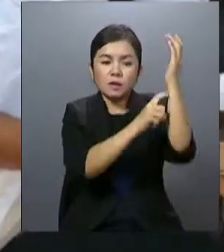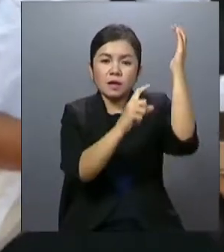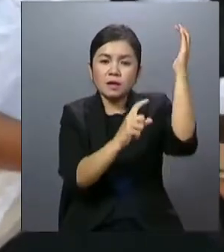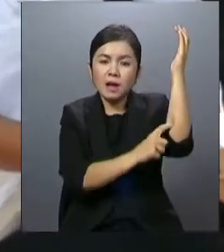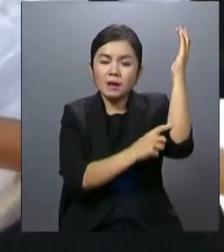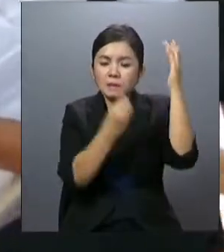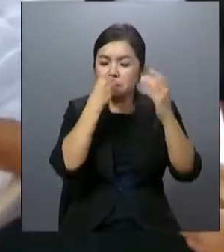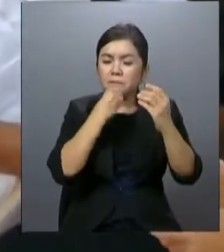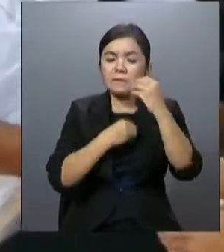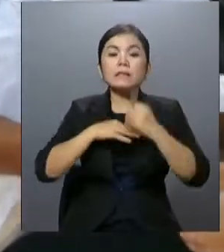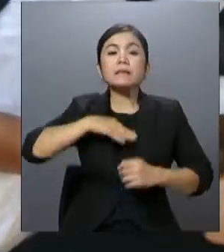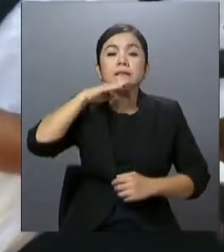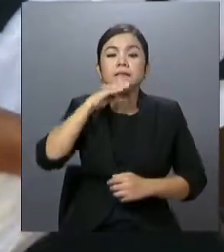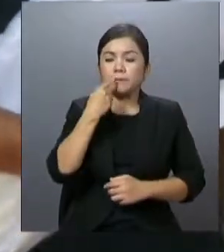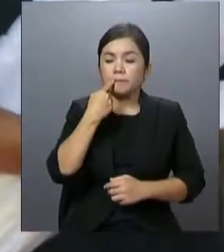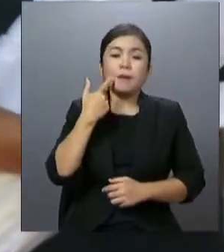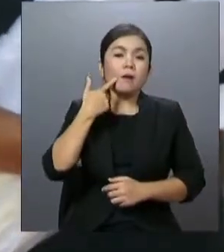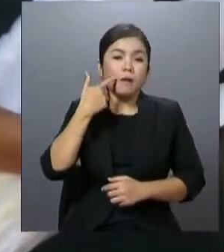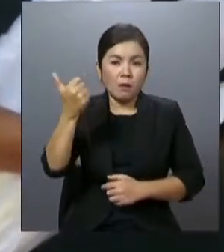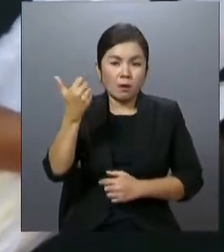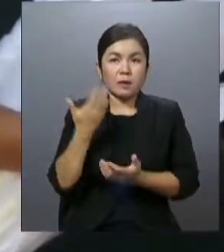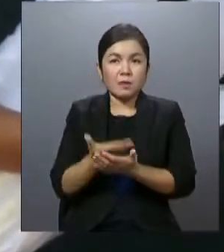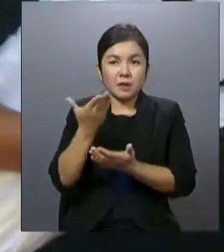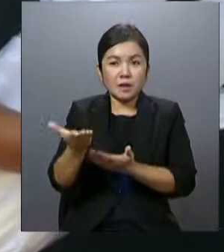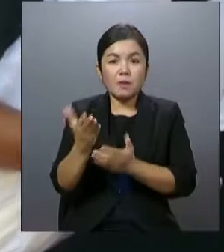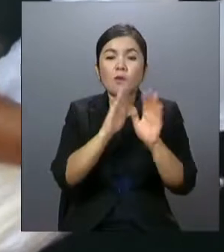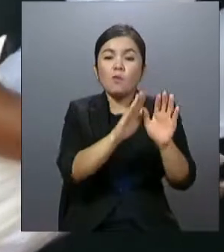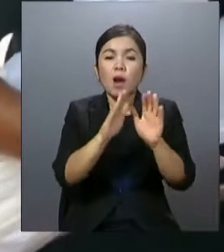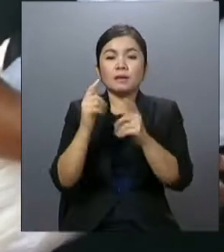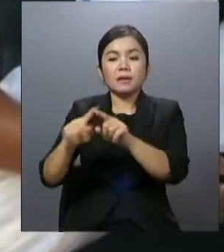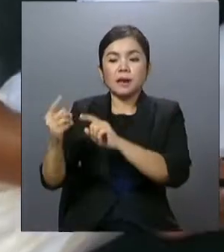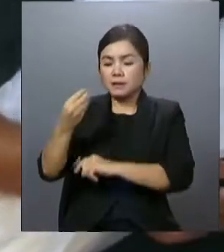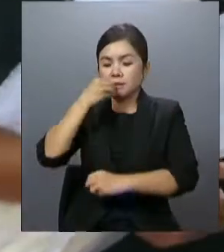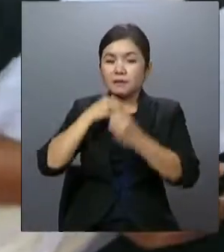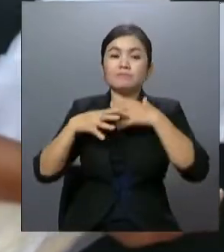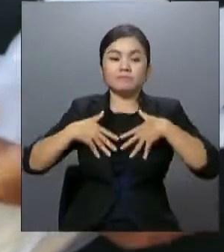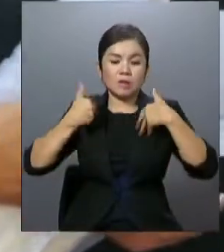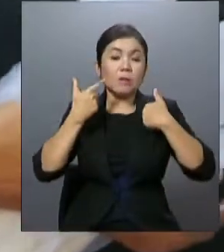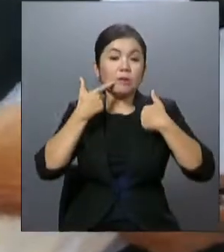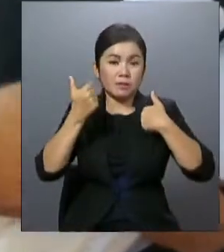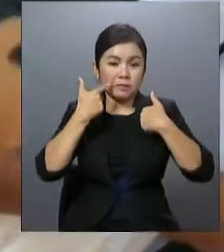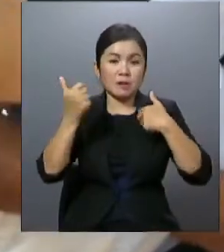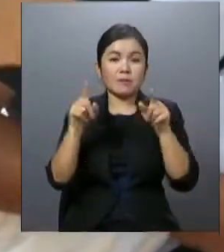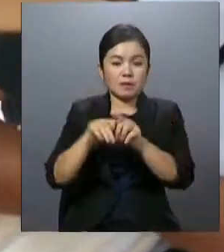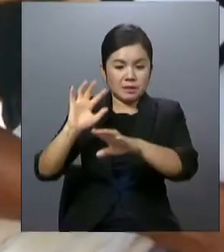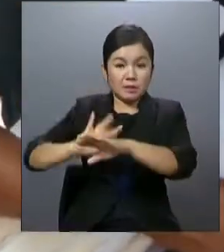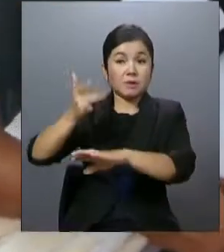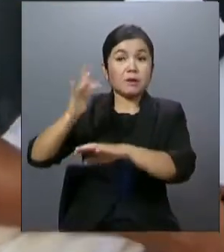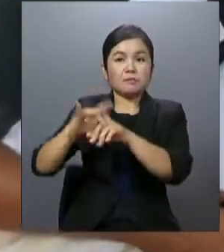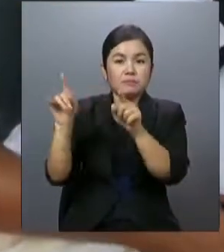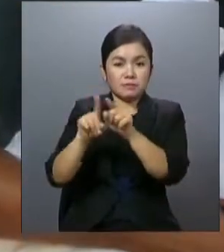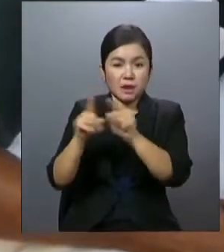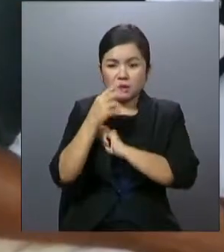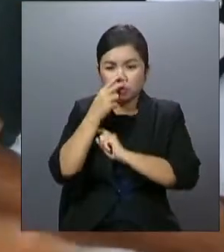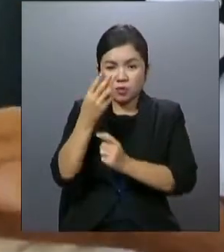แล้วก็อิ่มท้องด้วยเป็นของฝากที่ดีกินแล้วก็มีความสุขอร่อยค่ะแล้วก็ธรรมชาติด้วยเนาะแล้วก็อุดหนุ